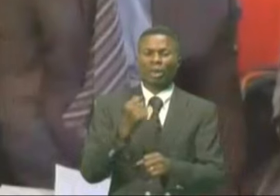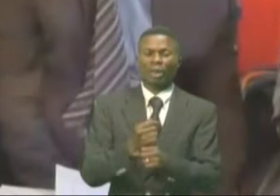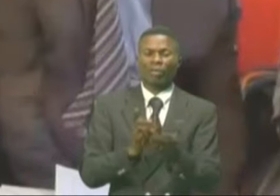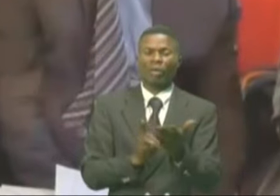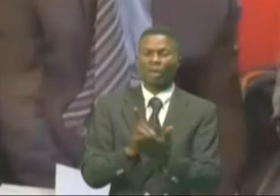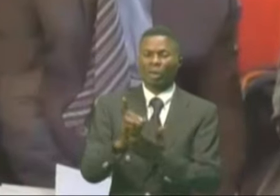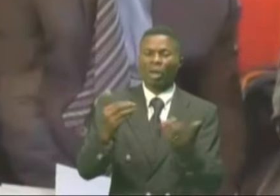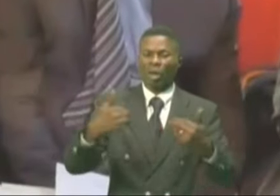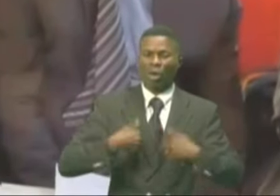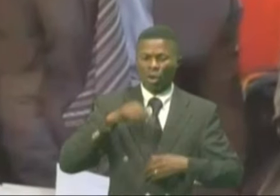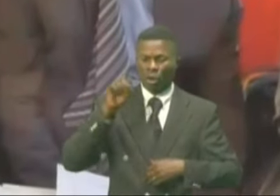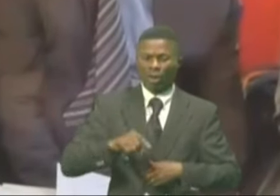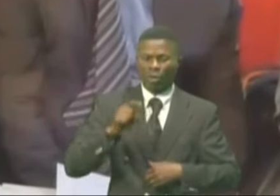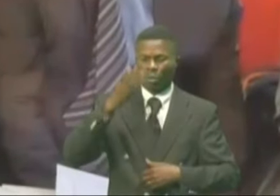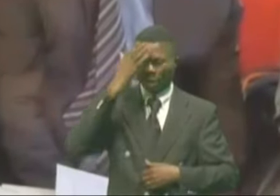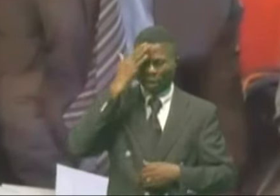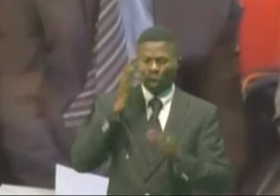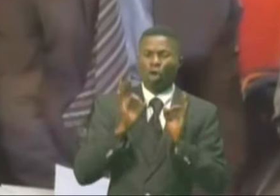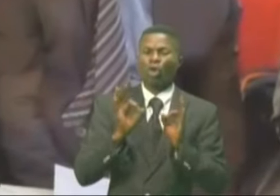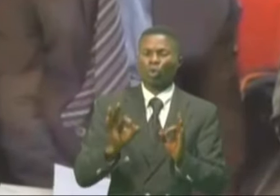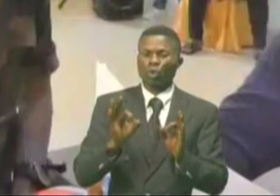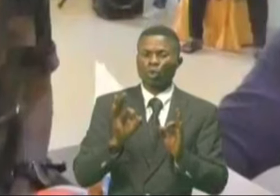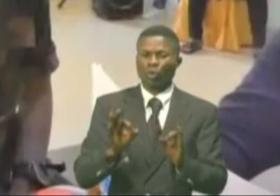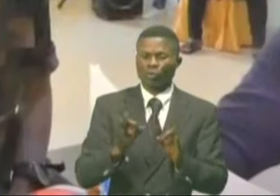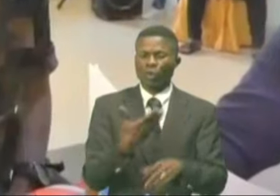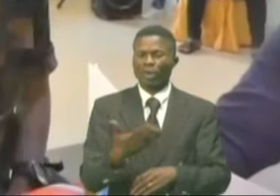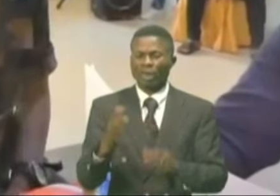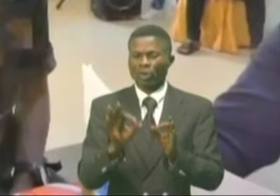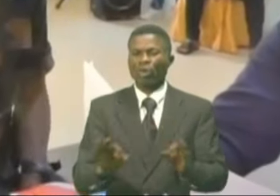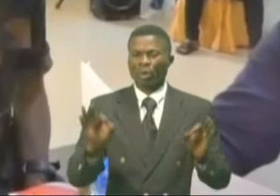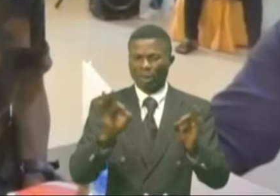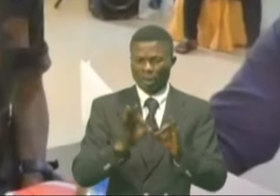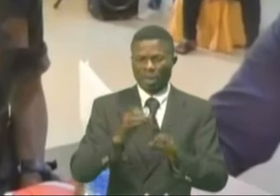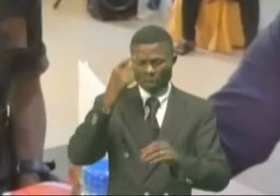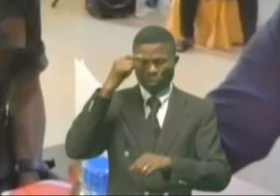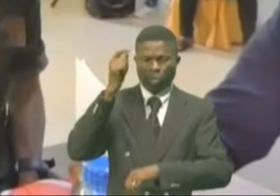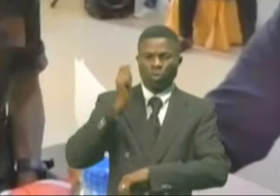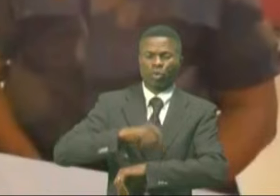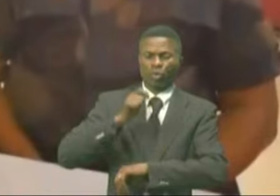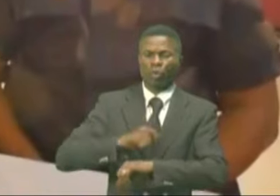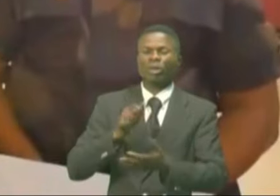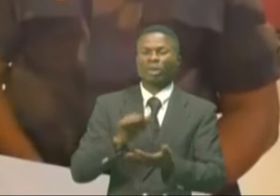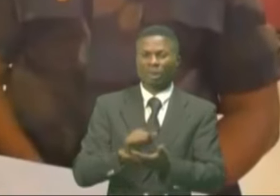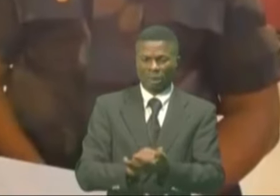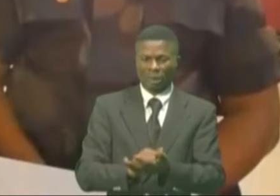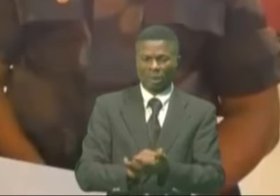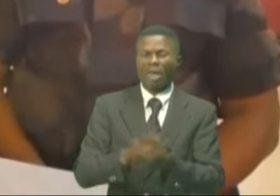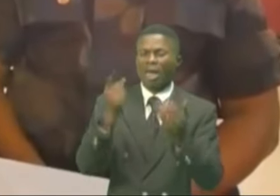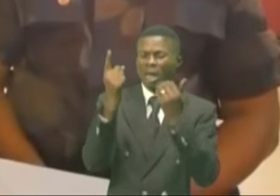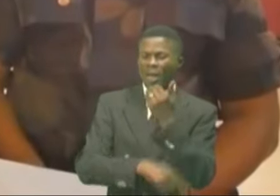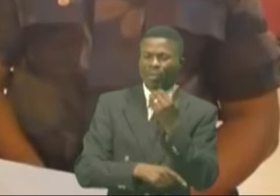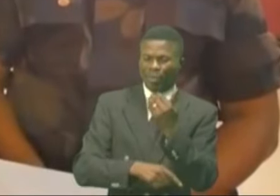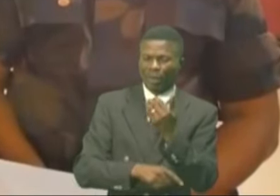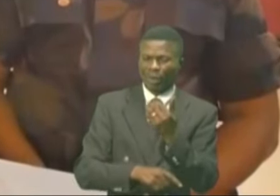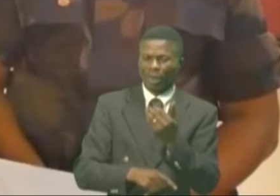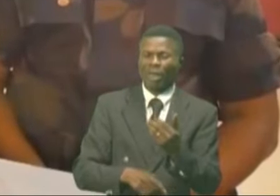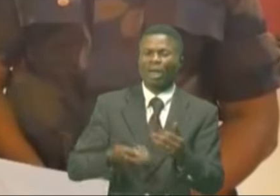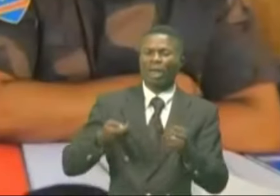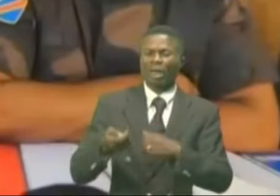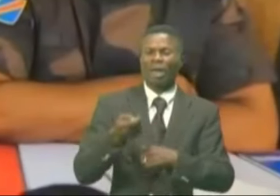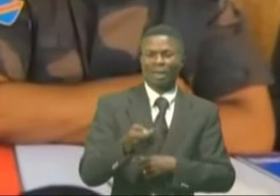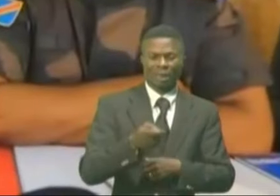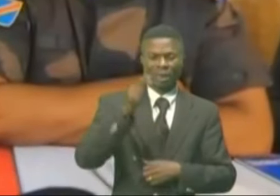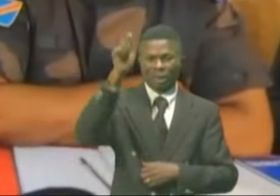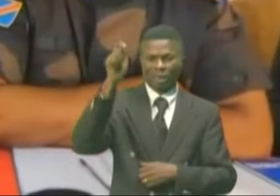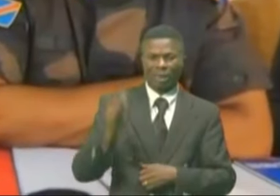besoin d'une bonne connaissance de ses notions pour réprimer ces crimes. 30 magistrats civils et militaires